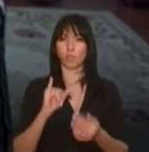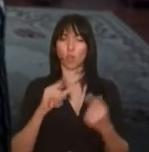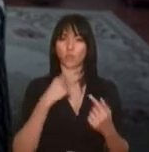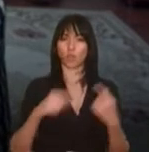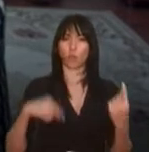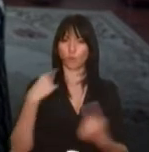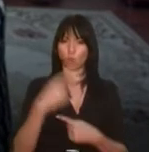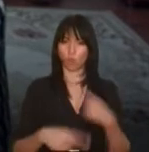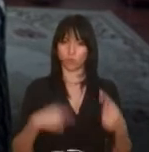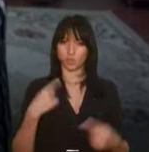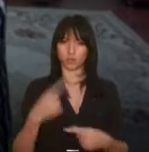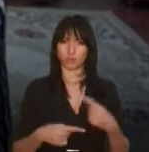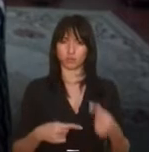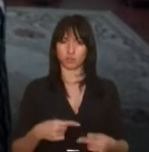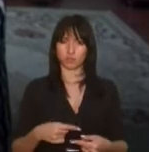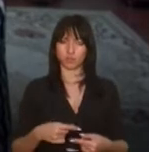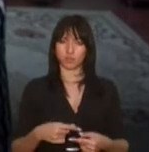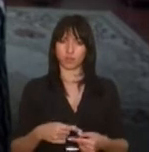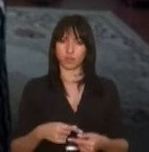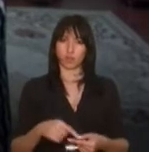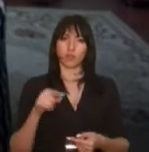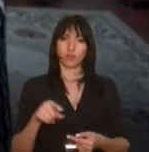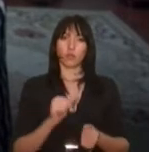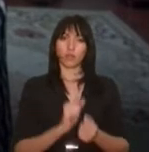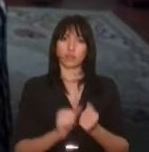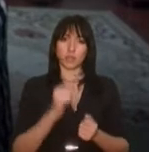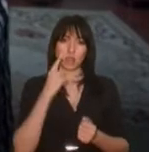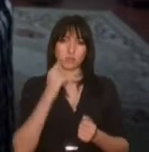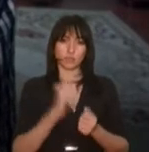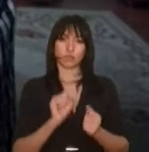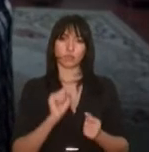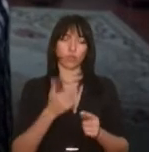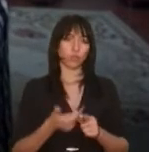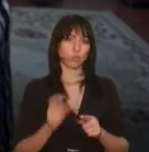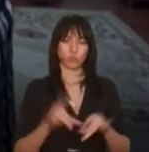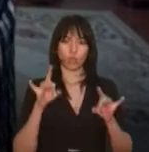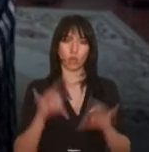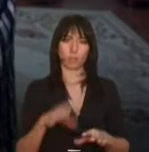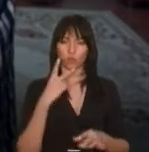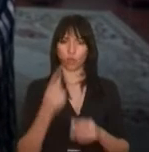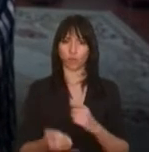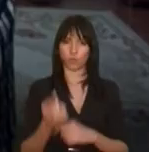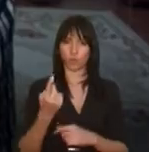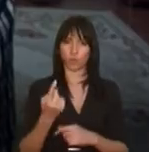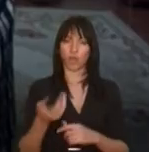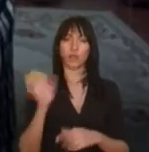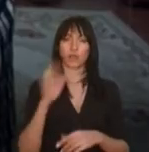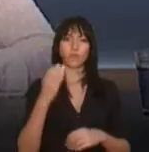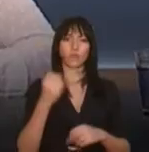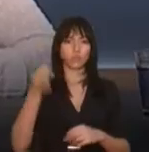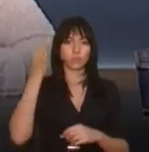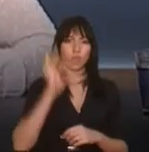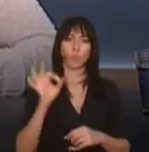у дітей воно зазвичай може проявлятися дуже раптово. Давайте ще згадаємо про два